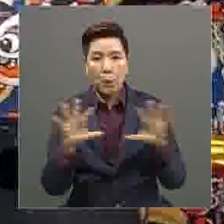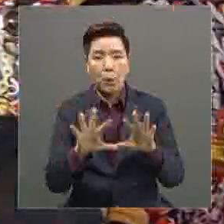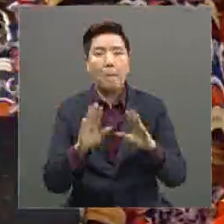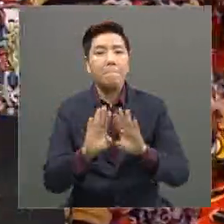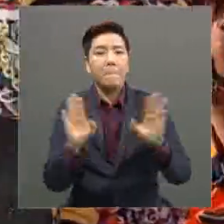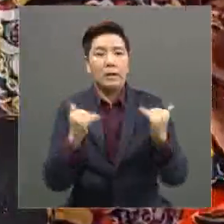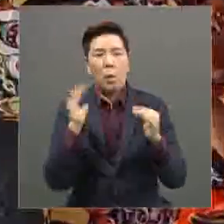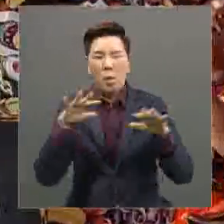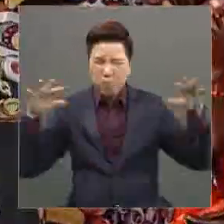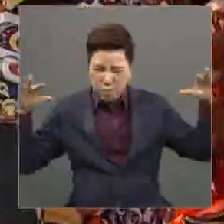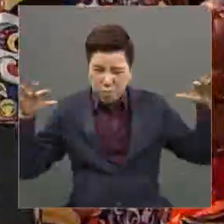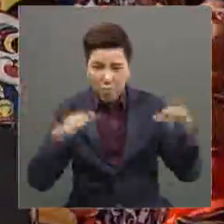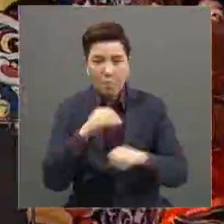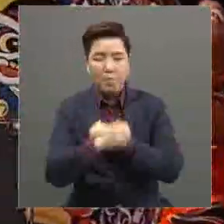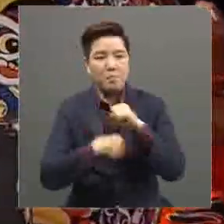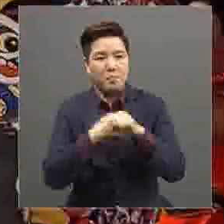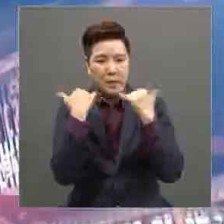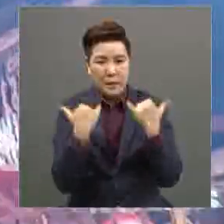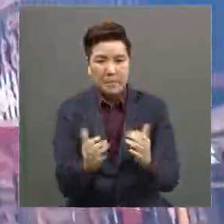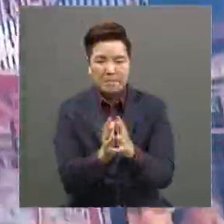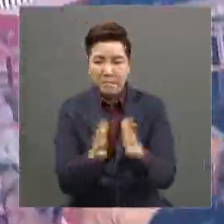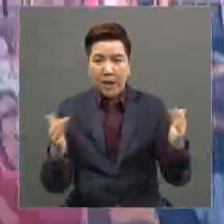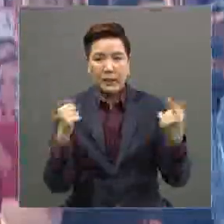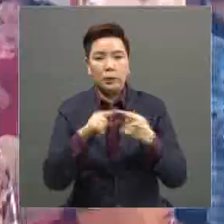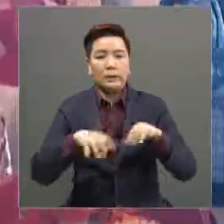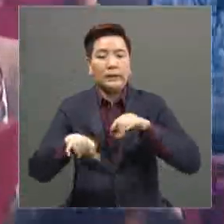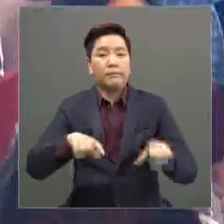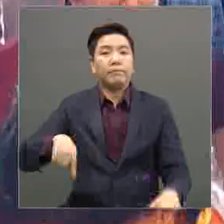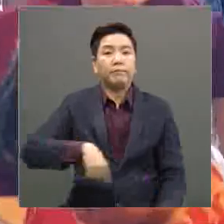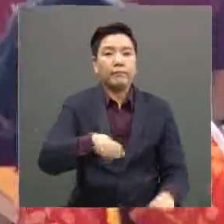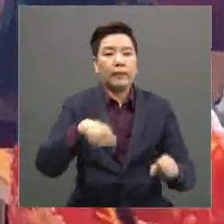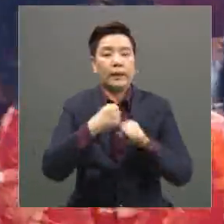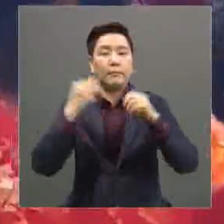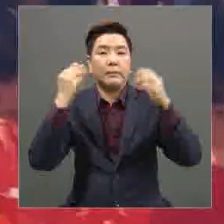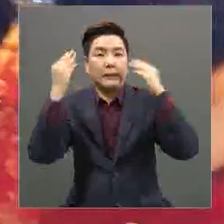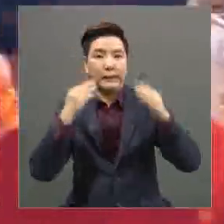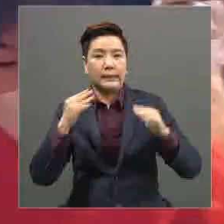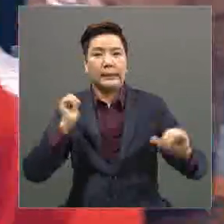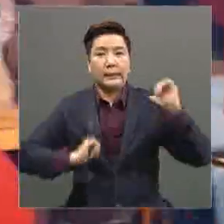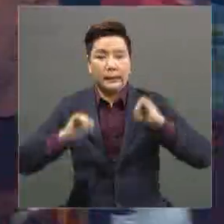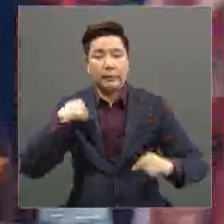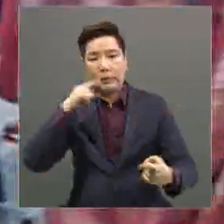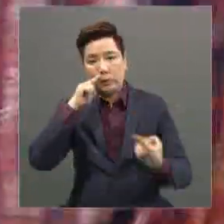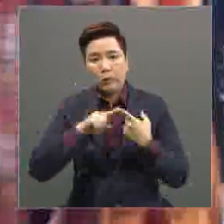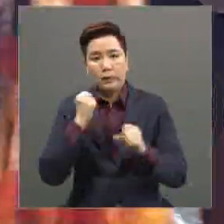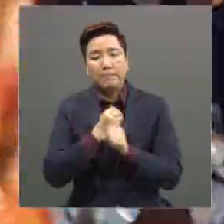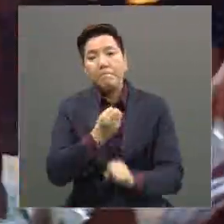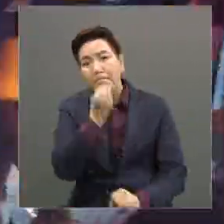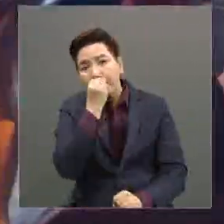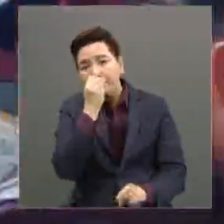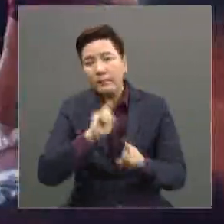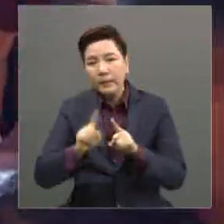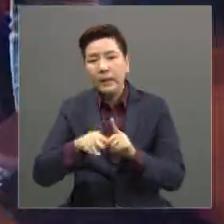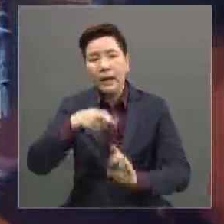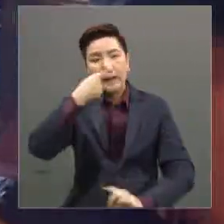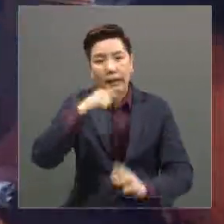อกปีนี้โอ้คนมาร่วมงานเยอะมากๆภายในงานนอกจากมีกิจกรรมการแสดงบนเวทีแล้วเนี่ยยังมีเทศกาลอาหารไทยจีนเวียดน